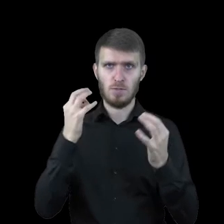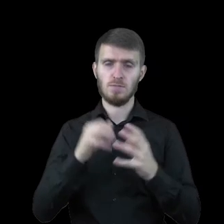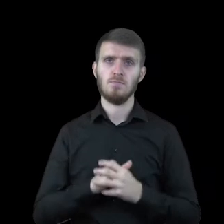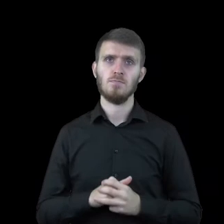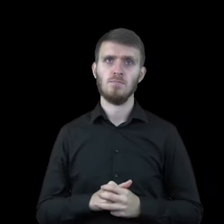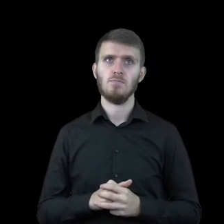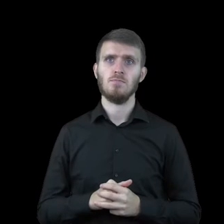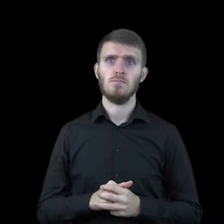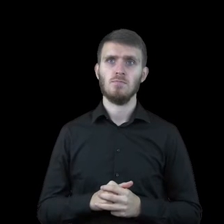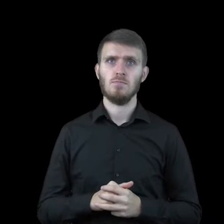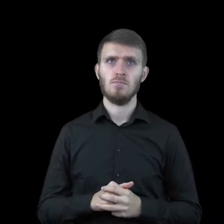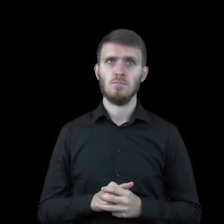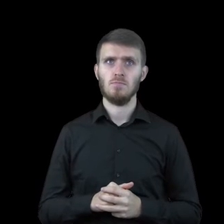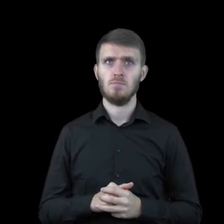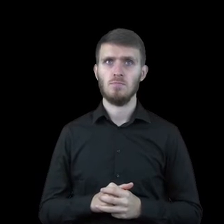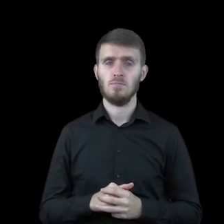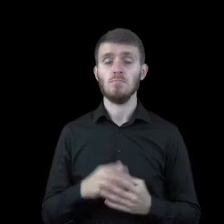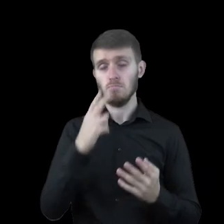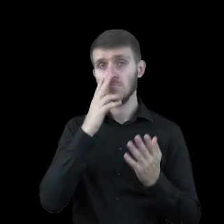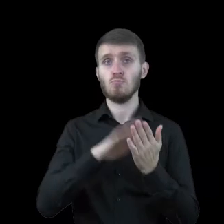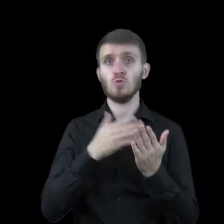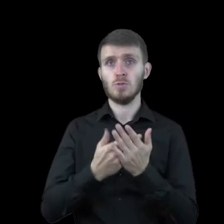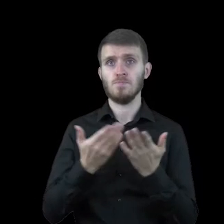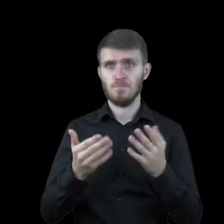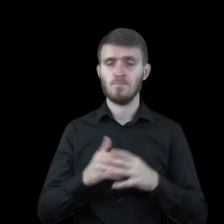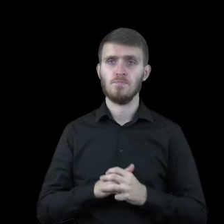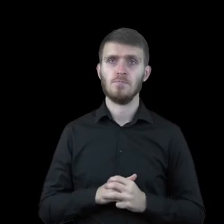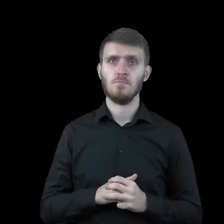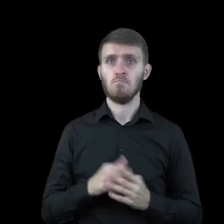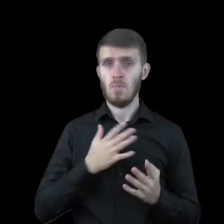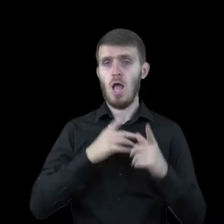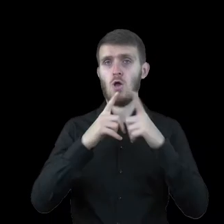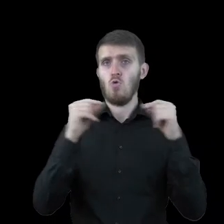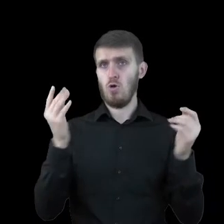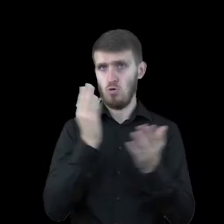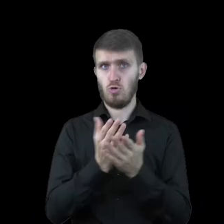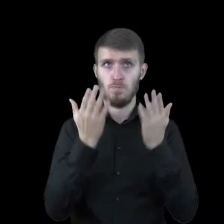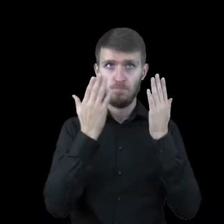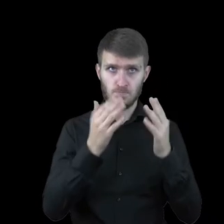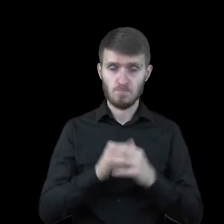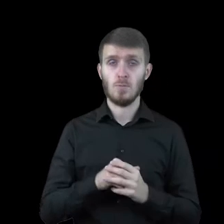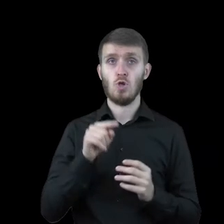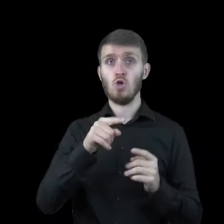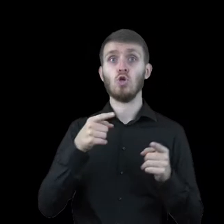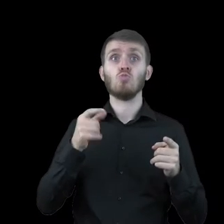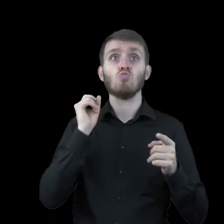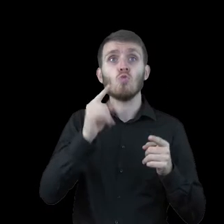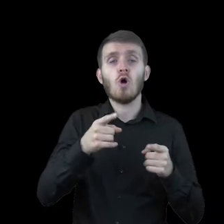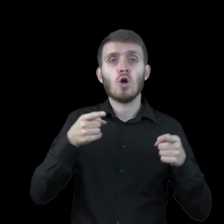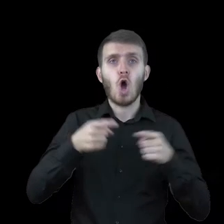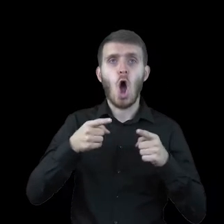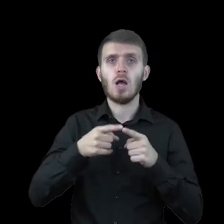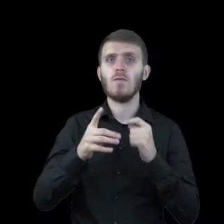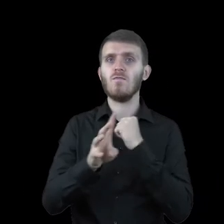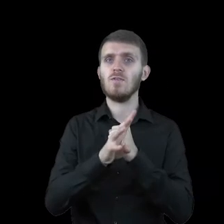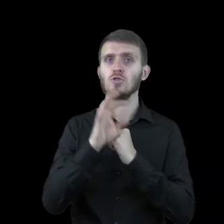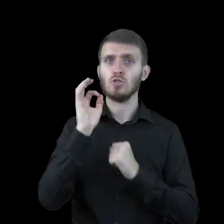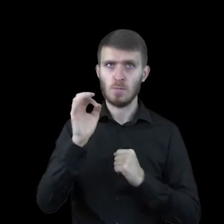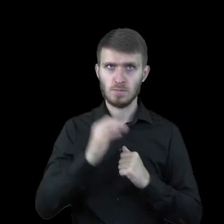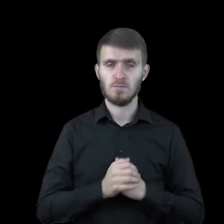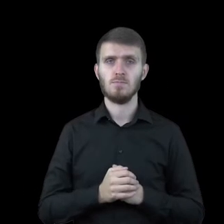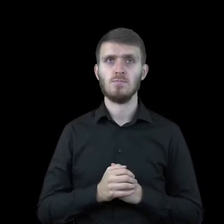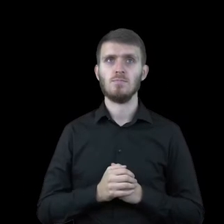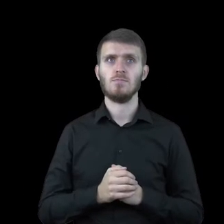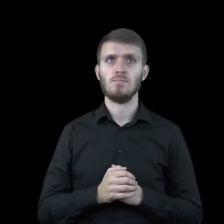to jest pierwsza ważna informacja. Więc narysujemy sobie tutaj trójkąt prostokątny. I tutaj jest nasz kąt